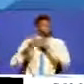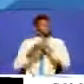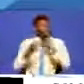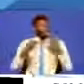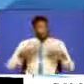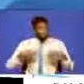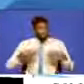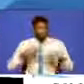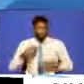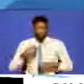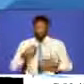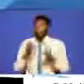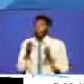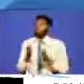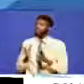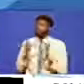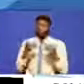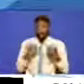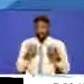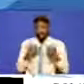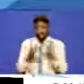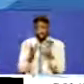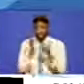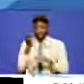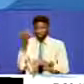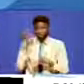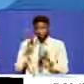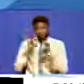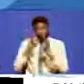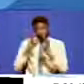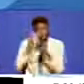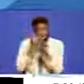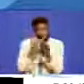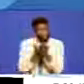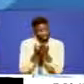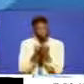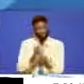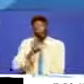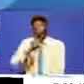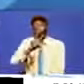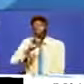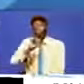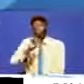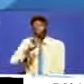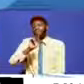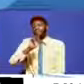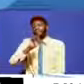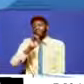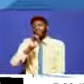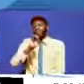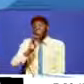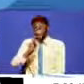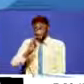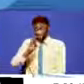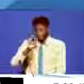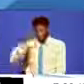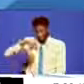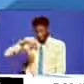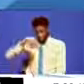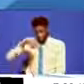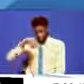kama ulitazama vituko hapa KBC miaka hiyo ya 90, utakumbuka